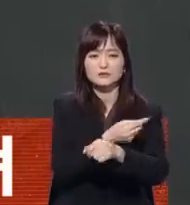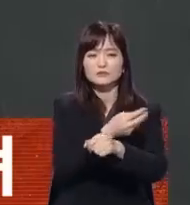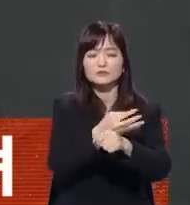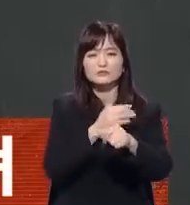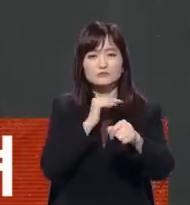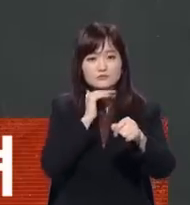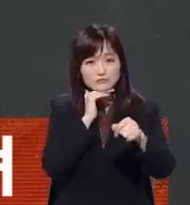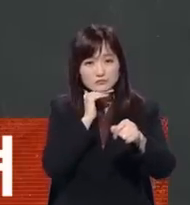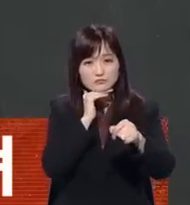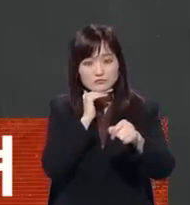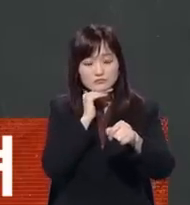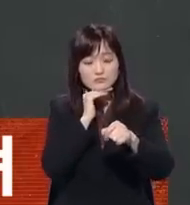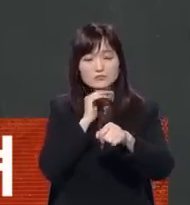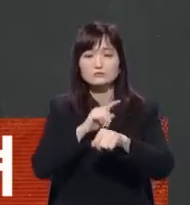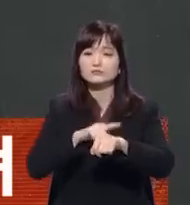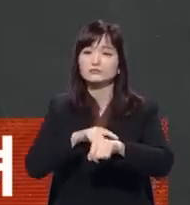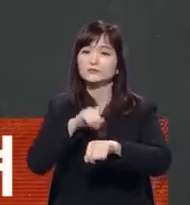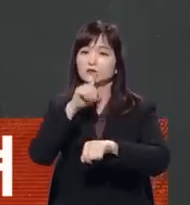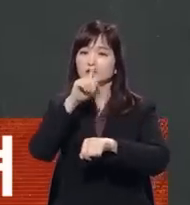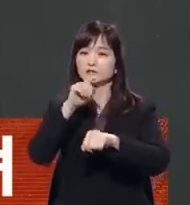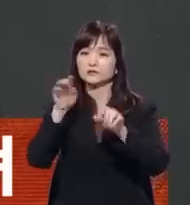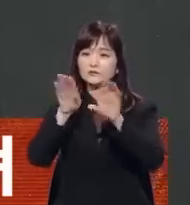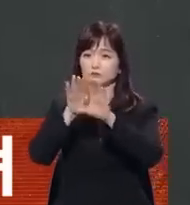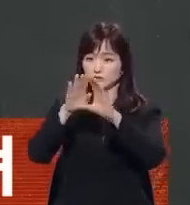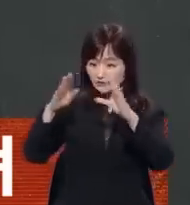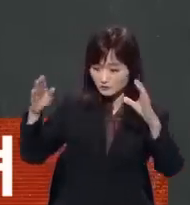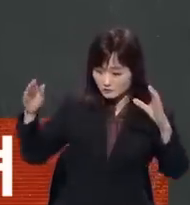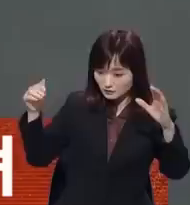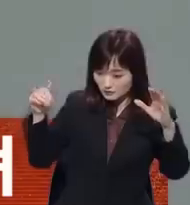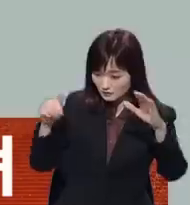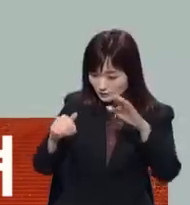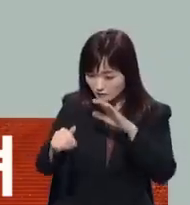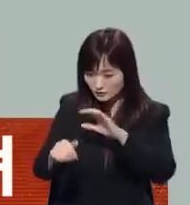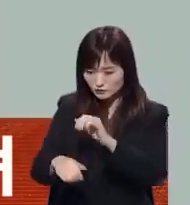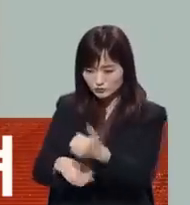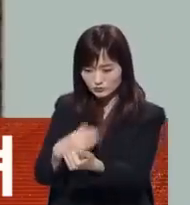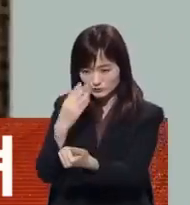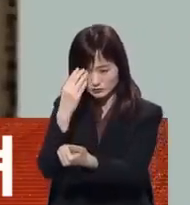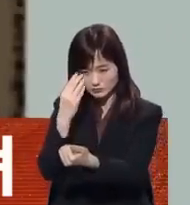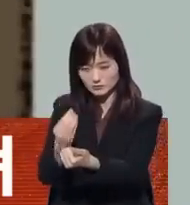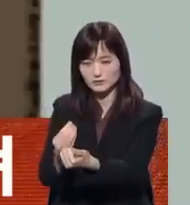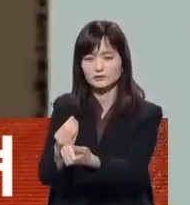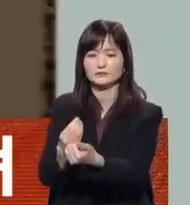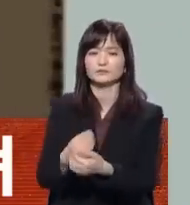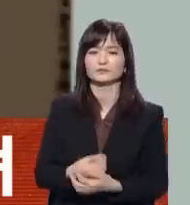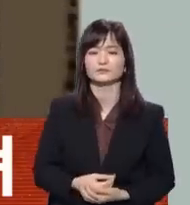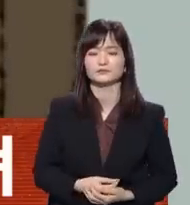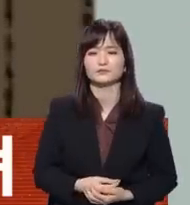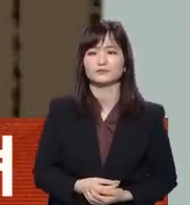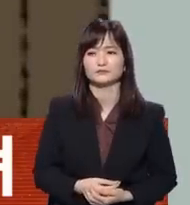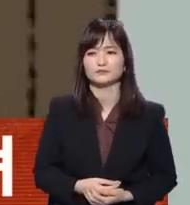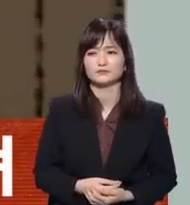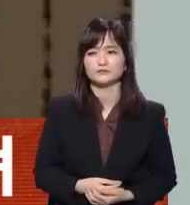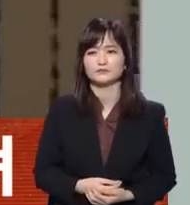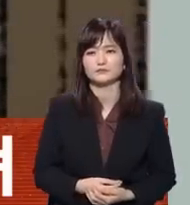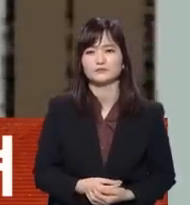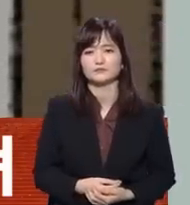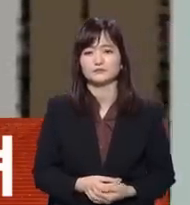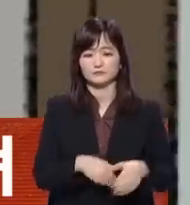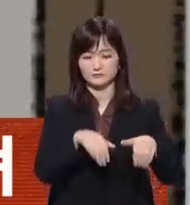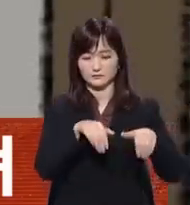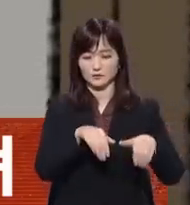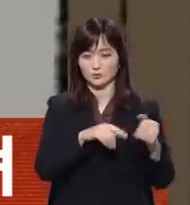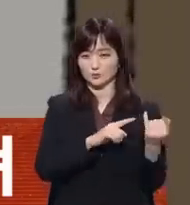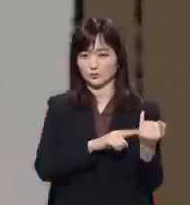기다리다가 11시에 문을 열고 들어가 보니까 시신이 있는 것입니다 그걸 발견한 겁니다 아니 근데 말씀하신 것처럼